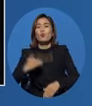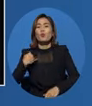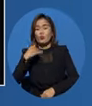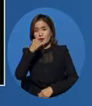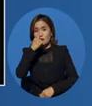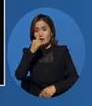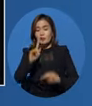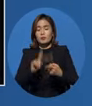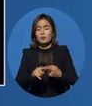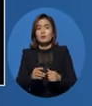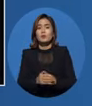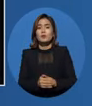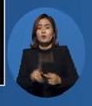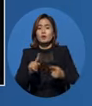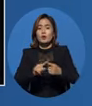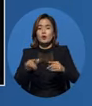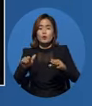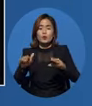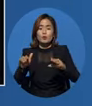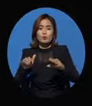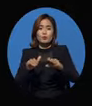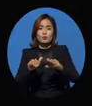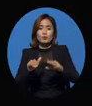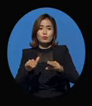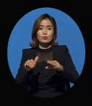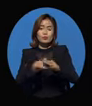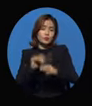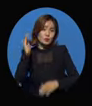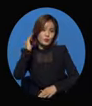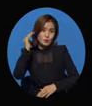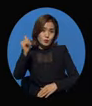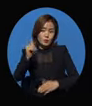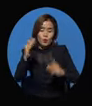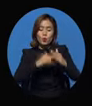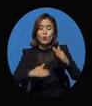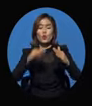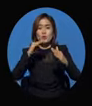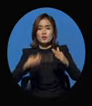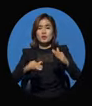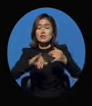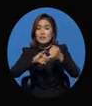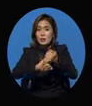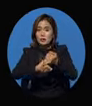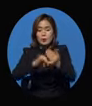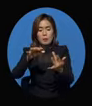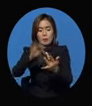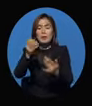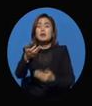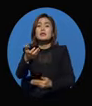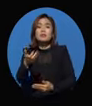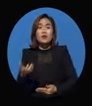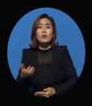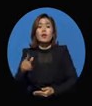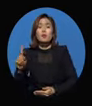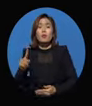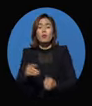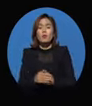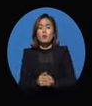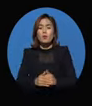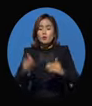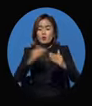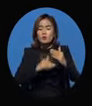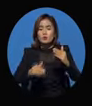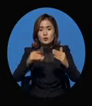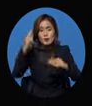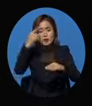저는 대자마자 그게 문제 로보의 공식 공약으로 채택 되기 이전에 존재 교수님이 하는 그 정책